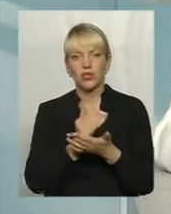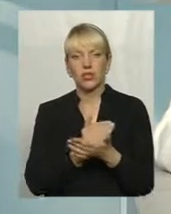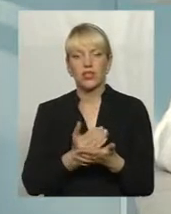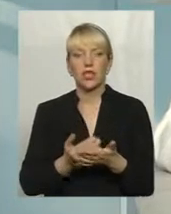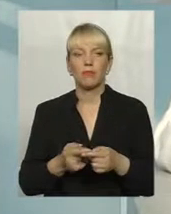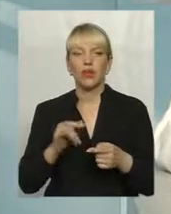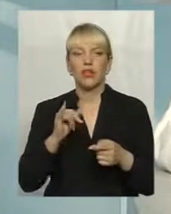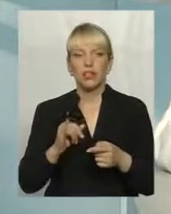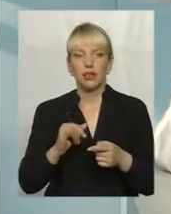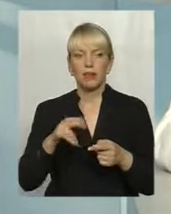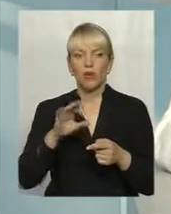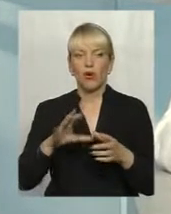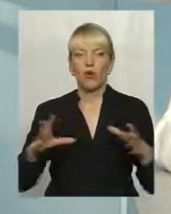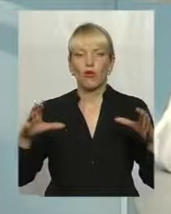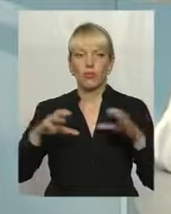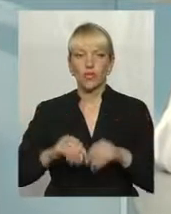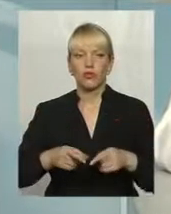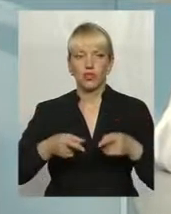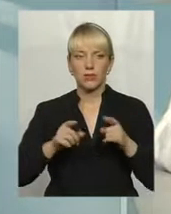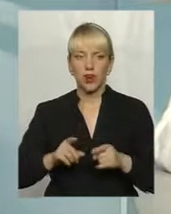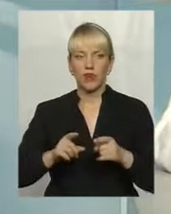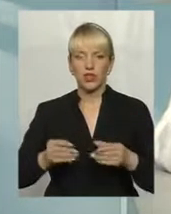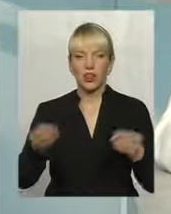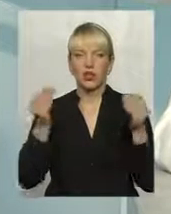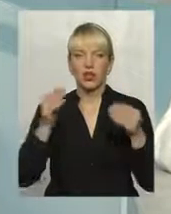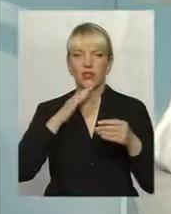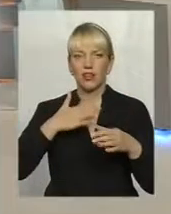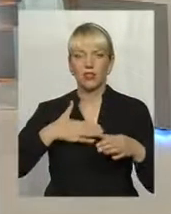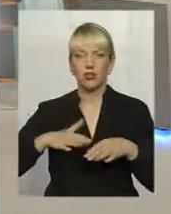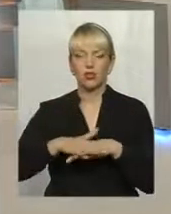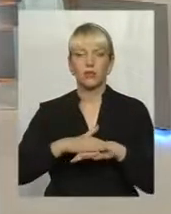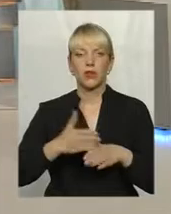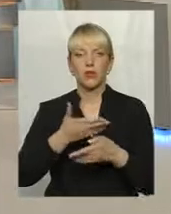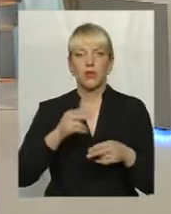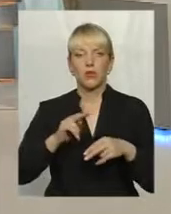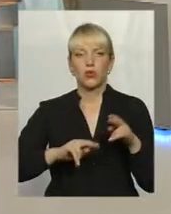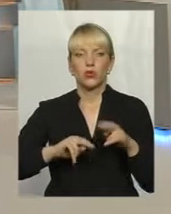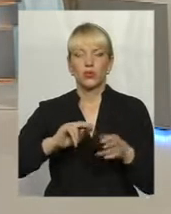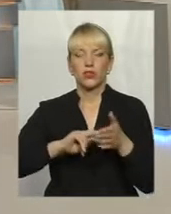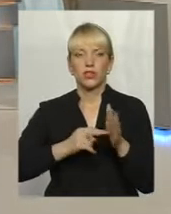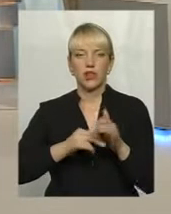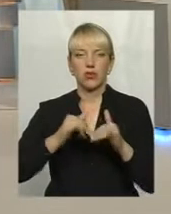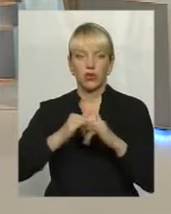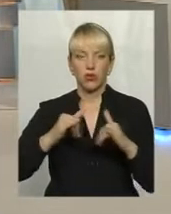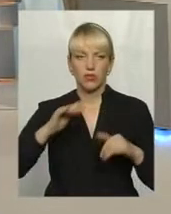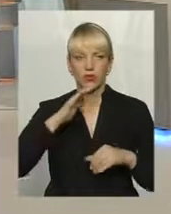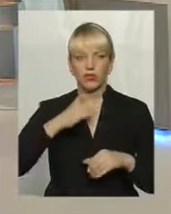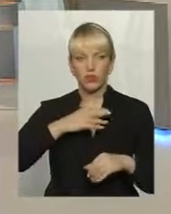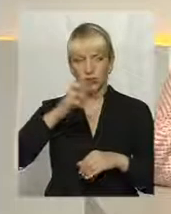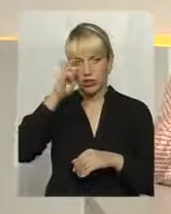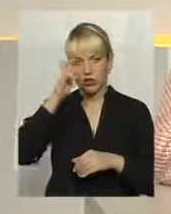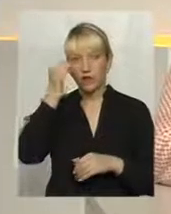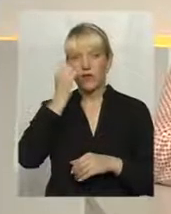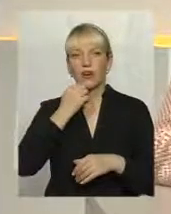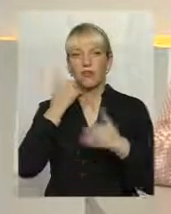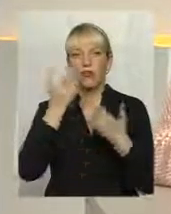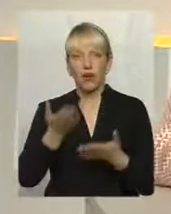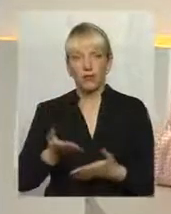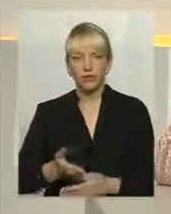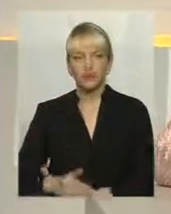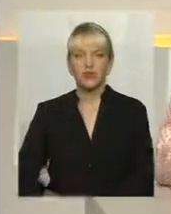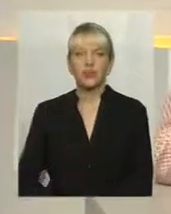фундаментальної роботи по об'єднанню справжніх еліт нашого суспільства ми будуємо стратегію розвитку нашої держави. Дякую вам, пане Віталію. Дякую